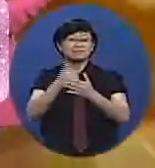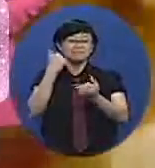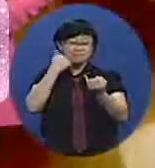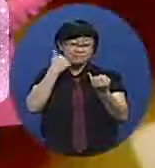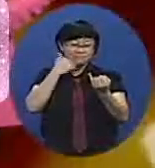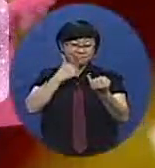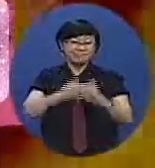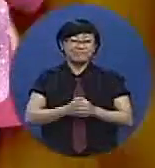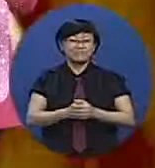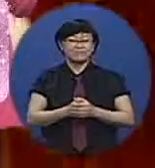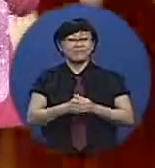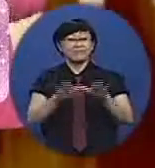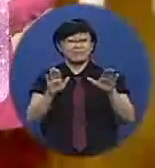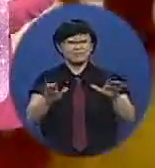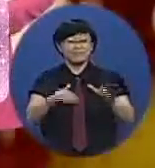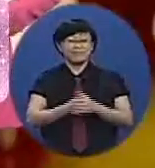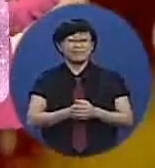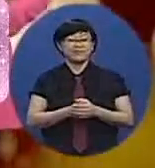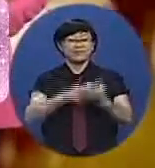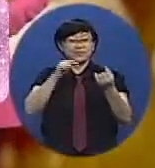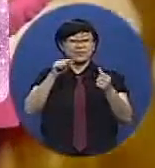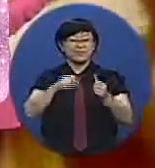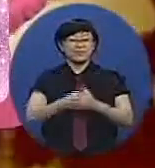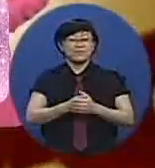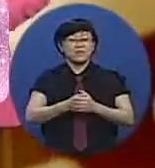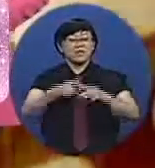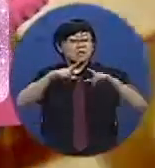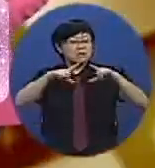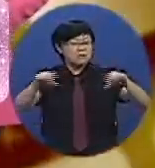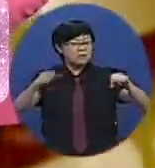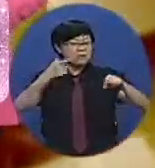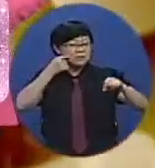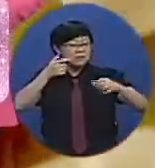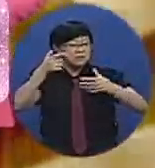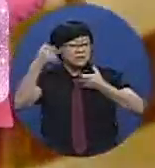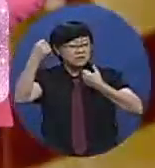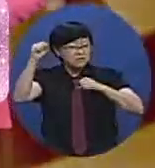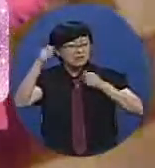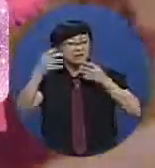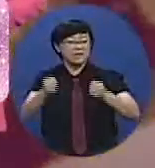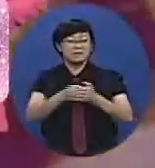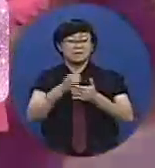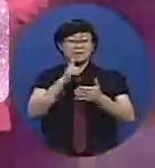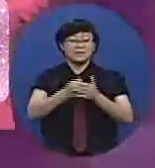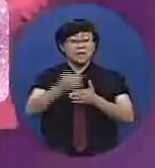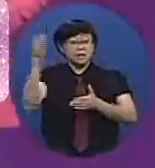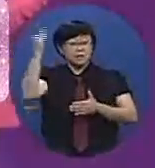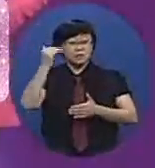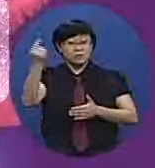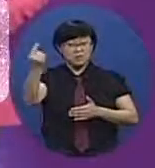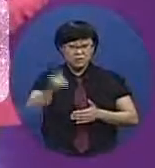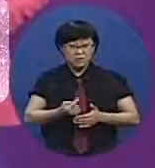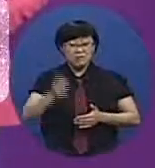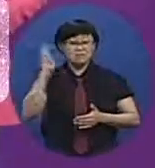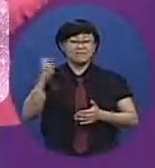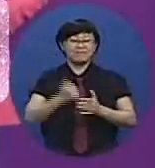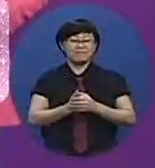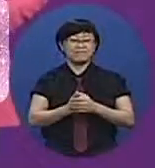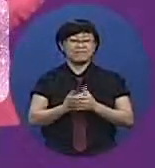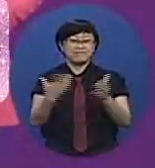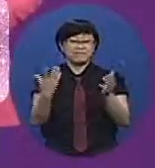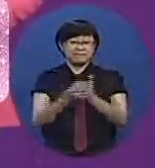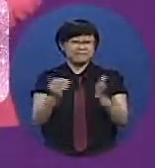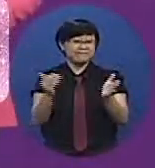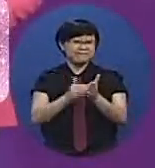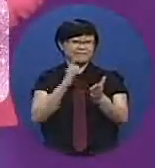가수는 누구일까요가 오늘의 퀴즈입니다. 네, 일본에서도 뭐 상당히 인기죠. 요즘에 한국에 아, 나, 네. 나오셔서 아주 나오신 것 같아요. 네, 네. 아주 네.